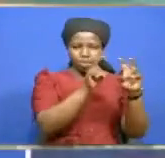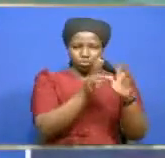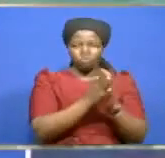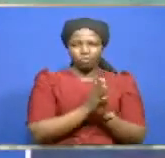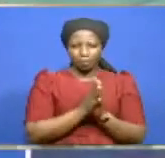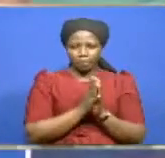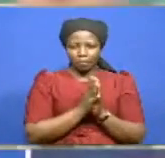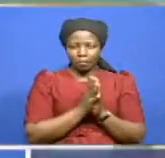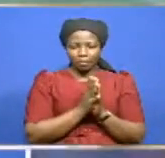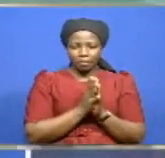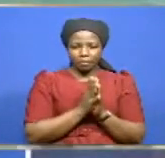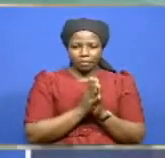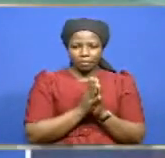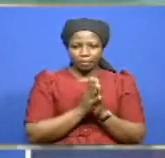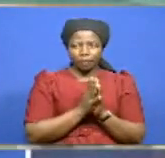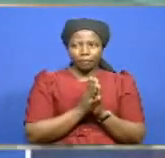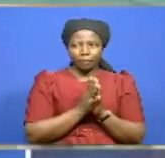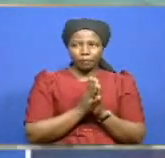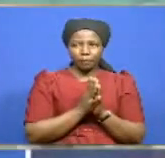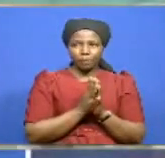Elimu zingine inakuwa shida.